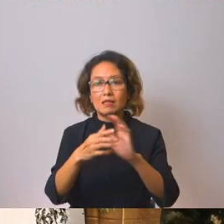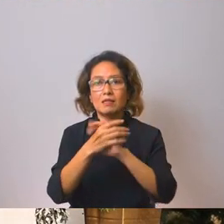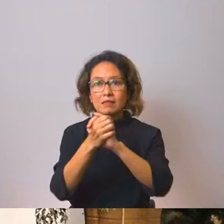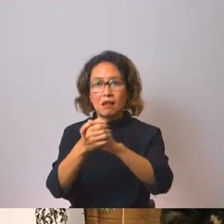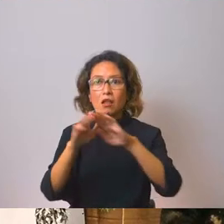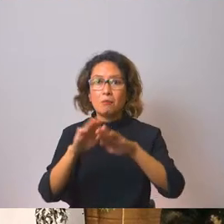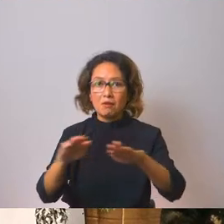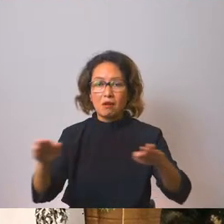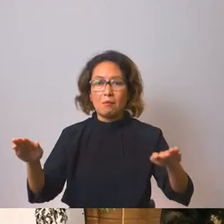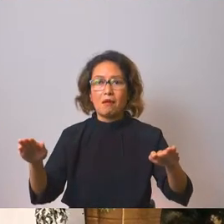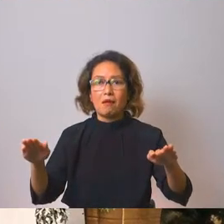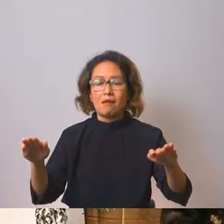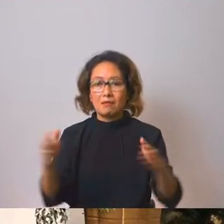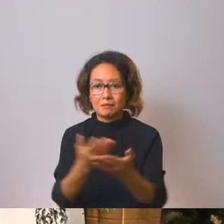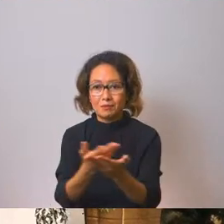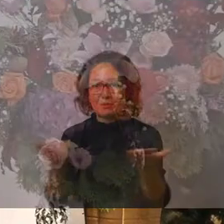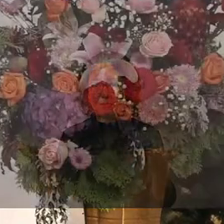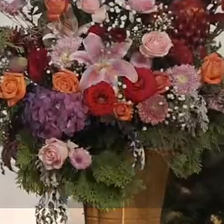sesamamu.